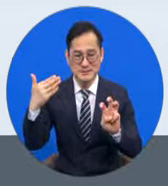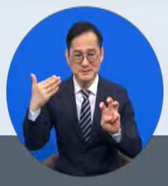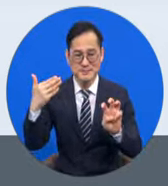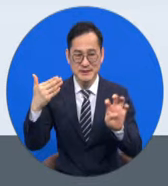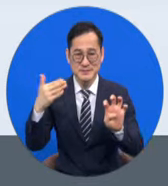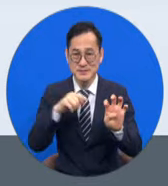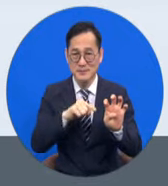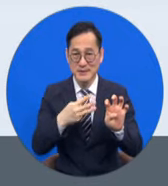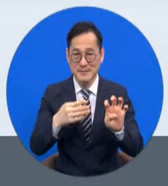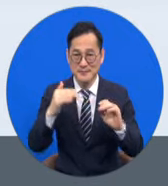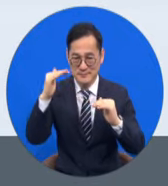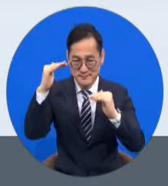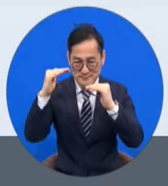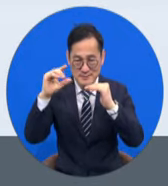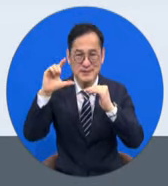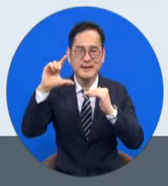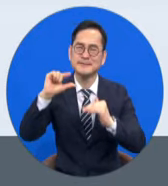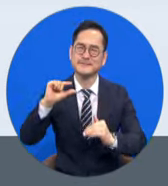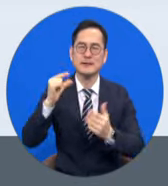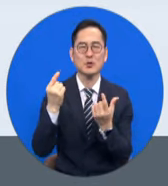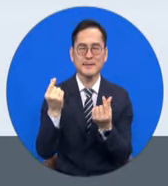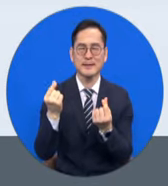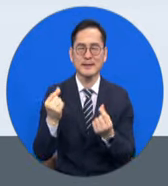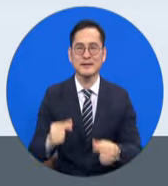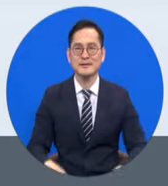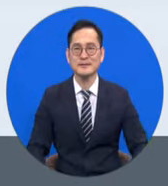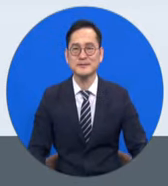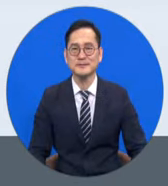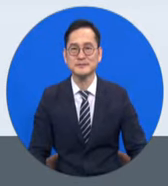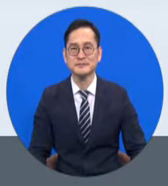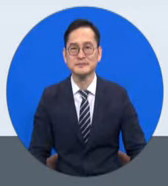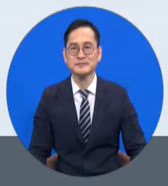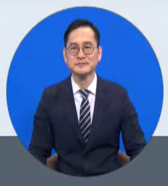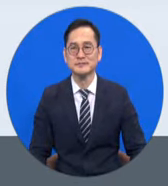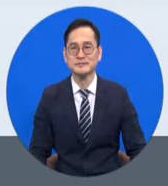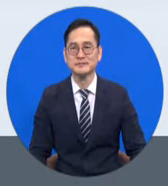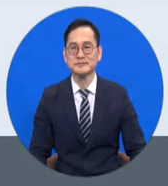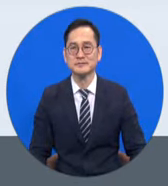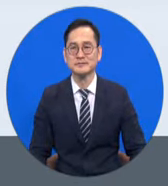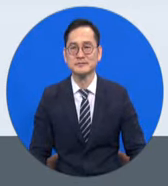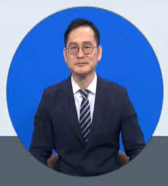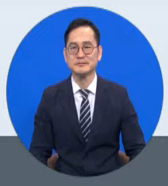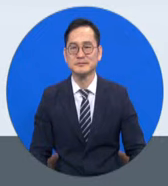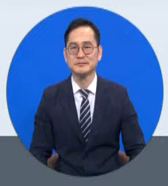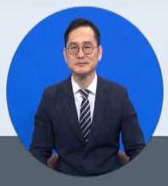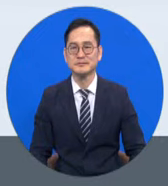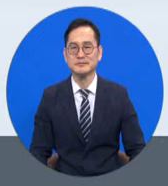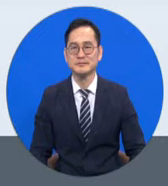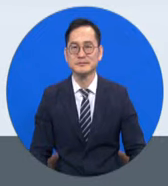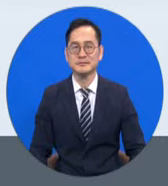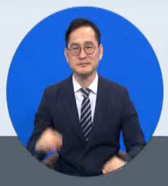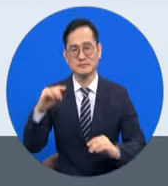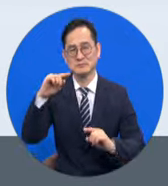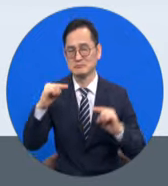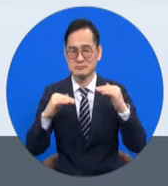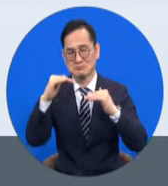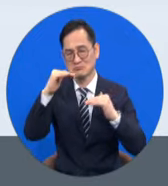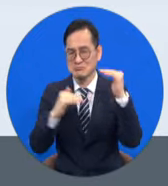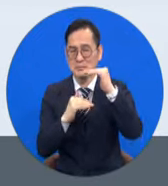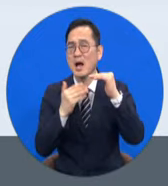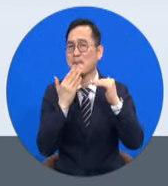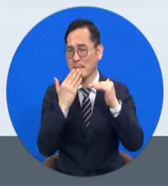내에 경합. 정혁진 변호사님. 네네. 도봉갑은 민주당이 강세 지역을 최근